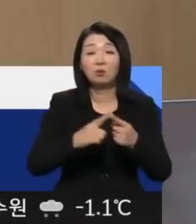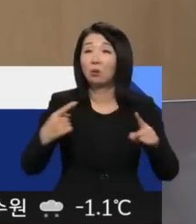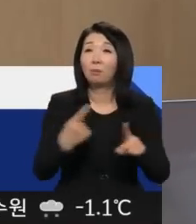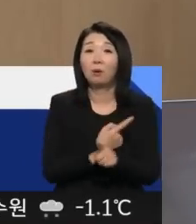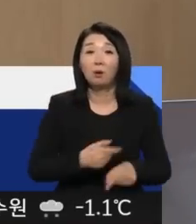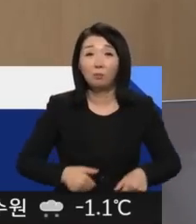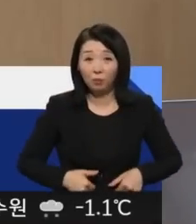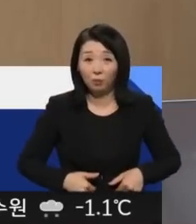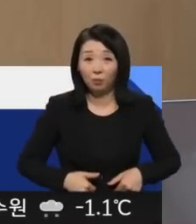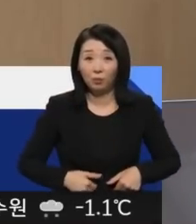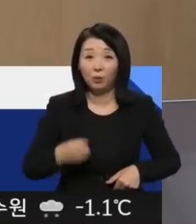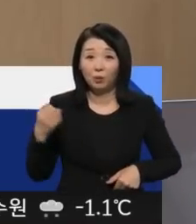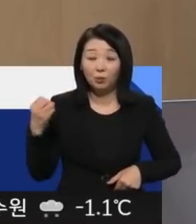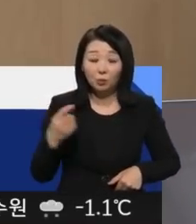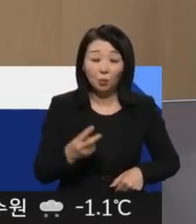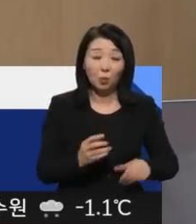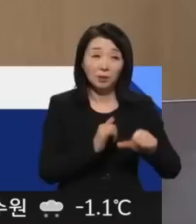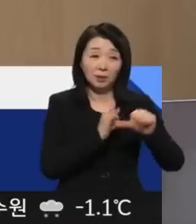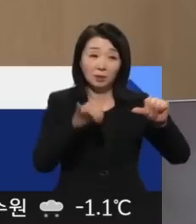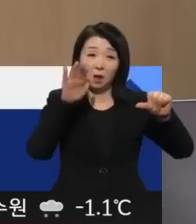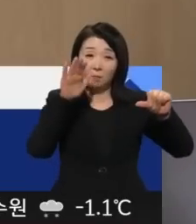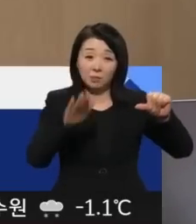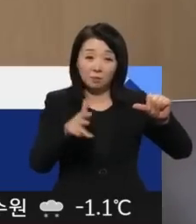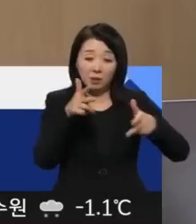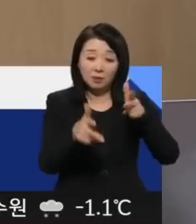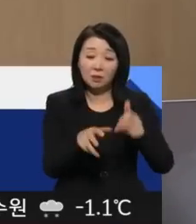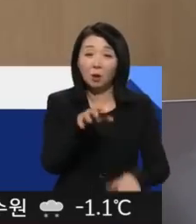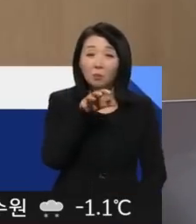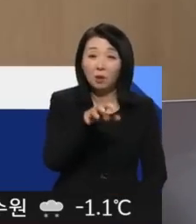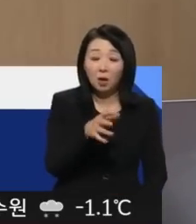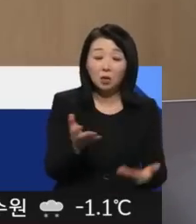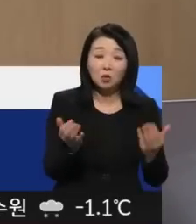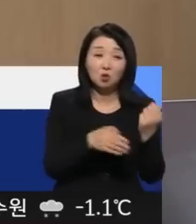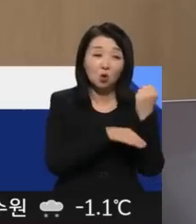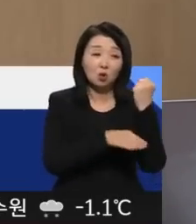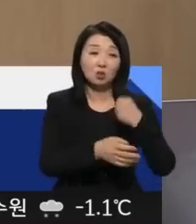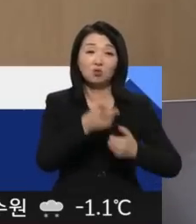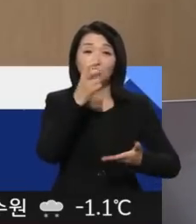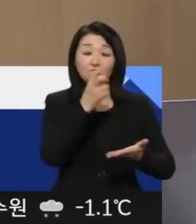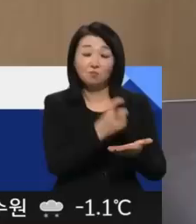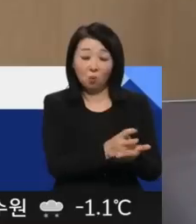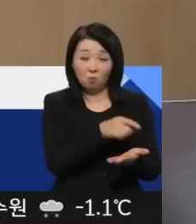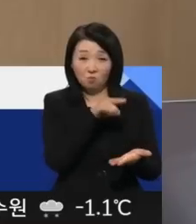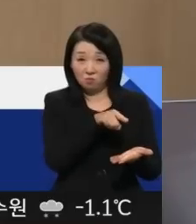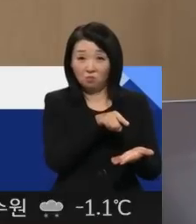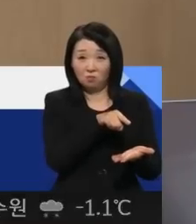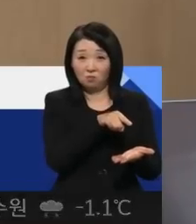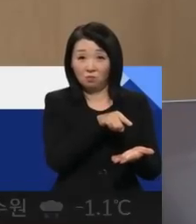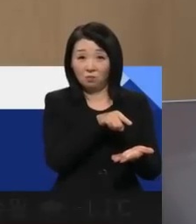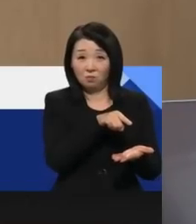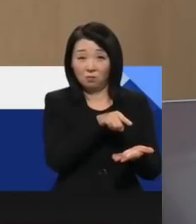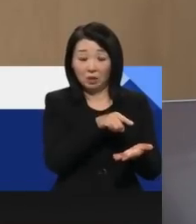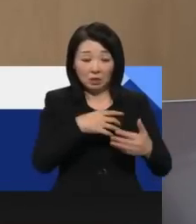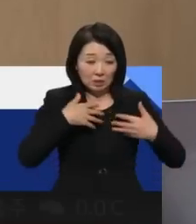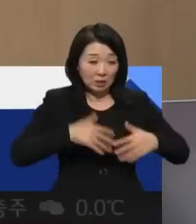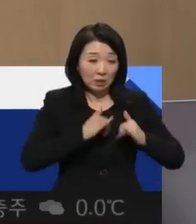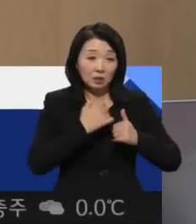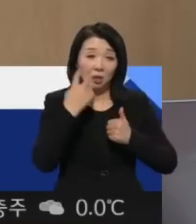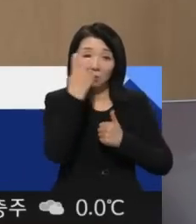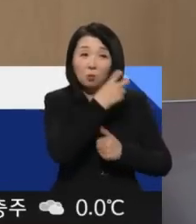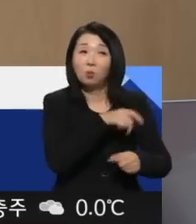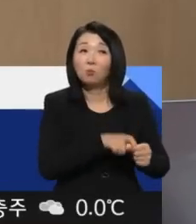개편하는 한편 5인 미만 사업장의 근로기준법 적용 문제 등 취약계층 보호를